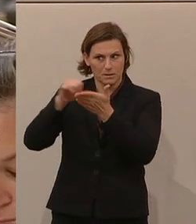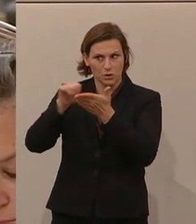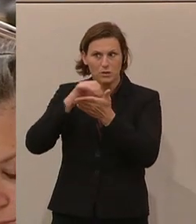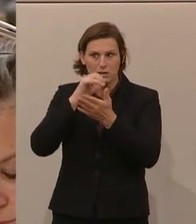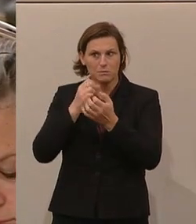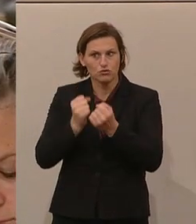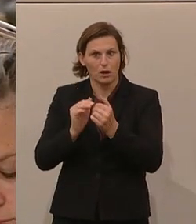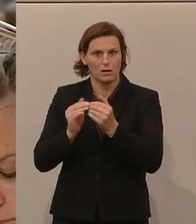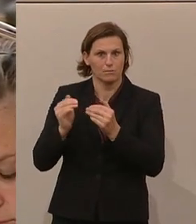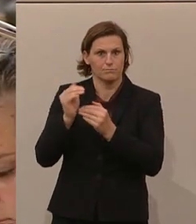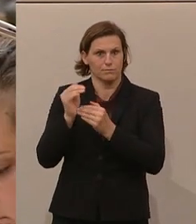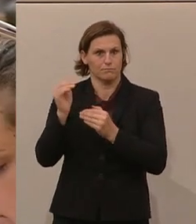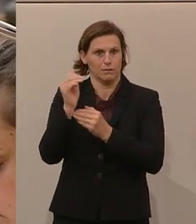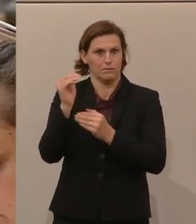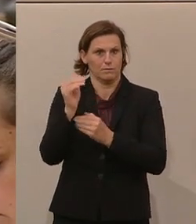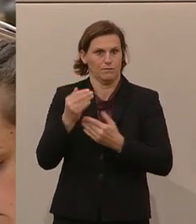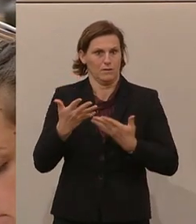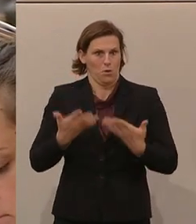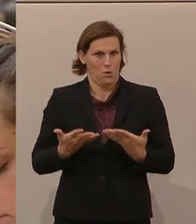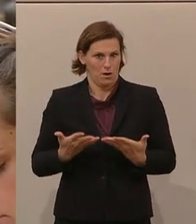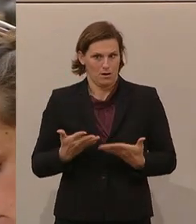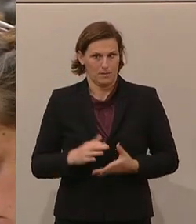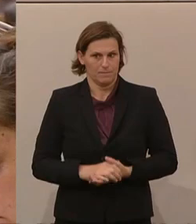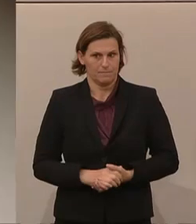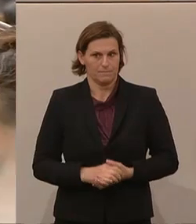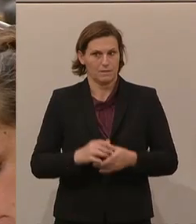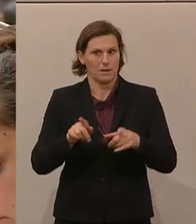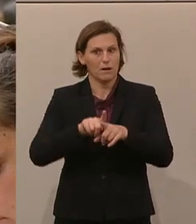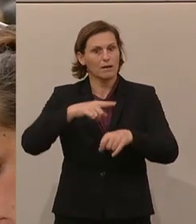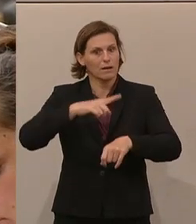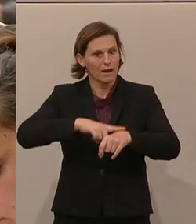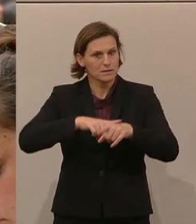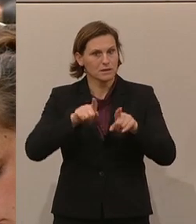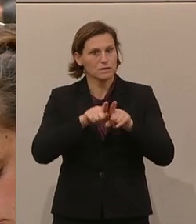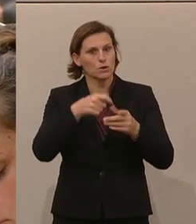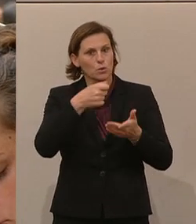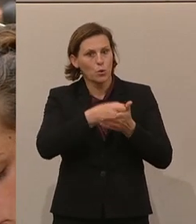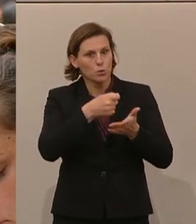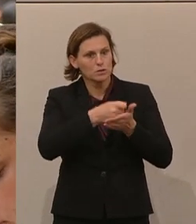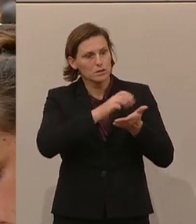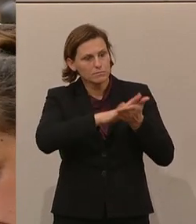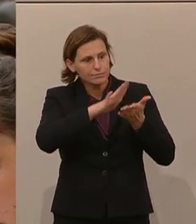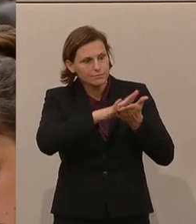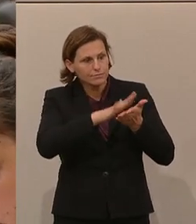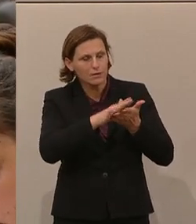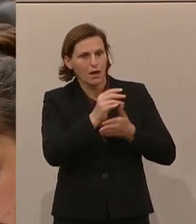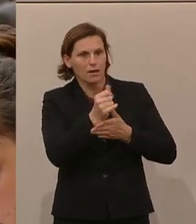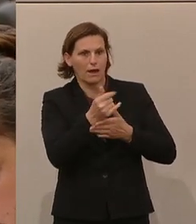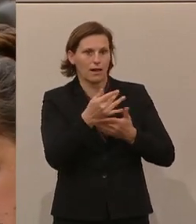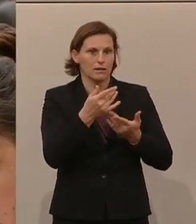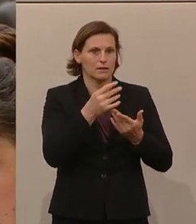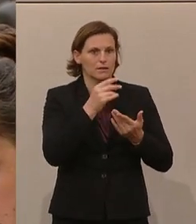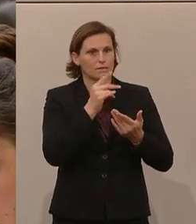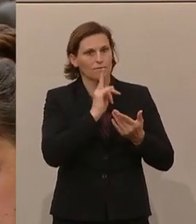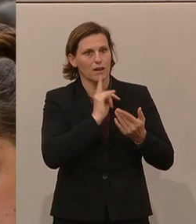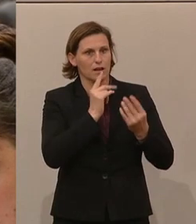stark steigen, wie das heuer der Fall ist. Gleichzeitig steigen aber die Kosten, Inflation und so weiter. Und